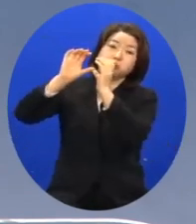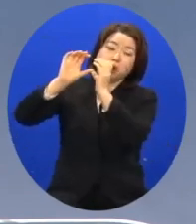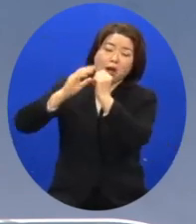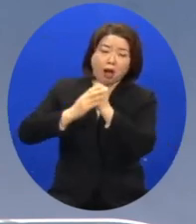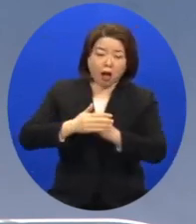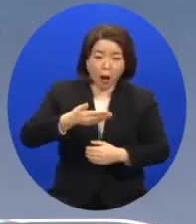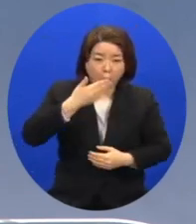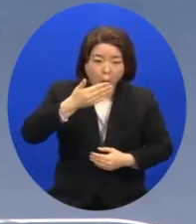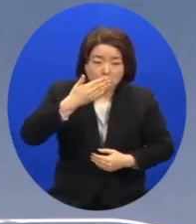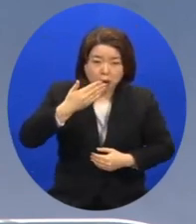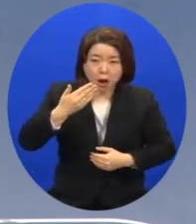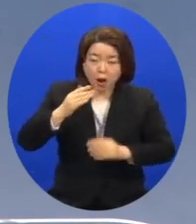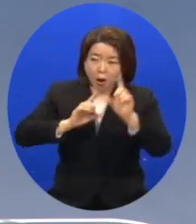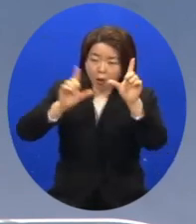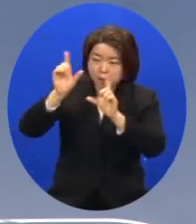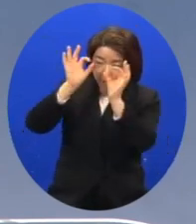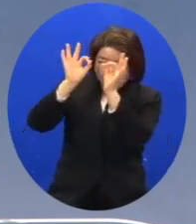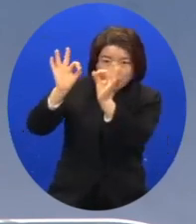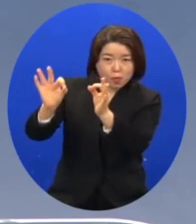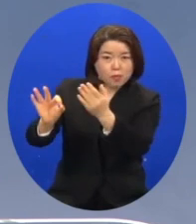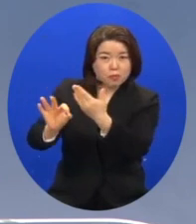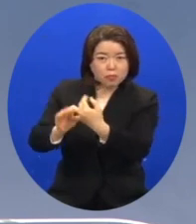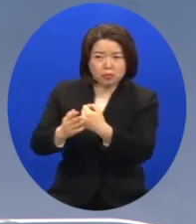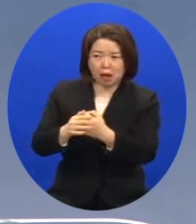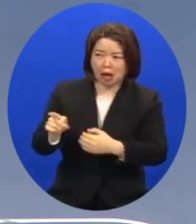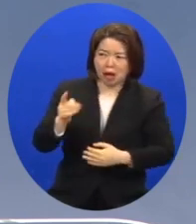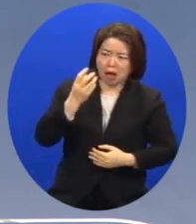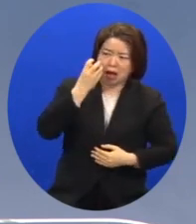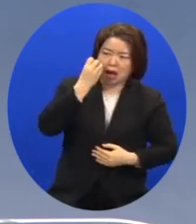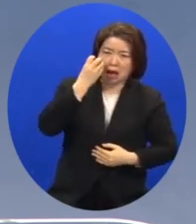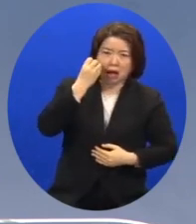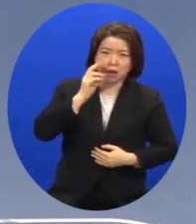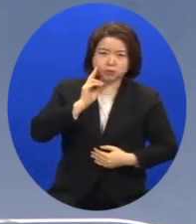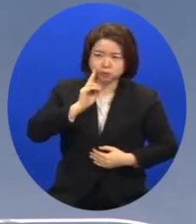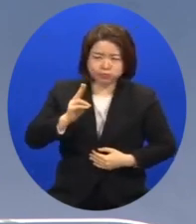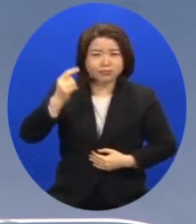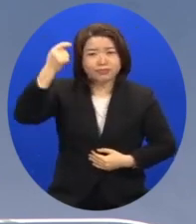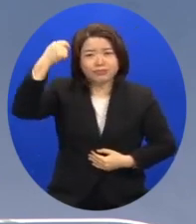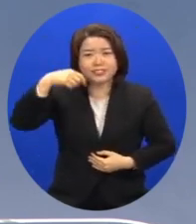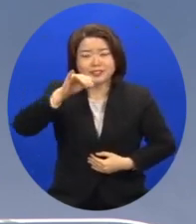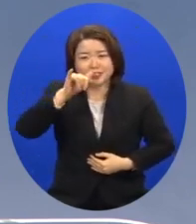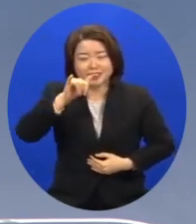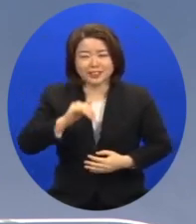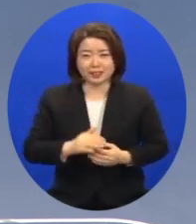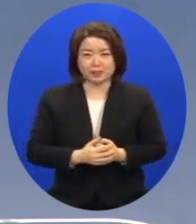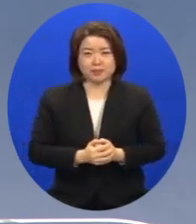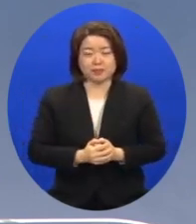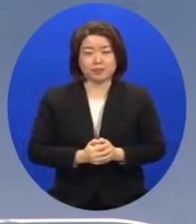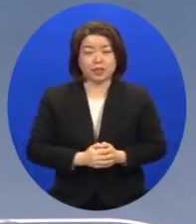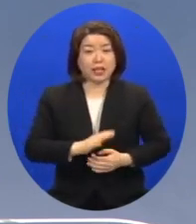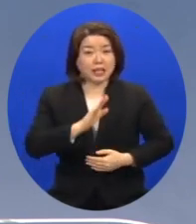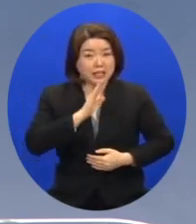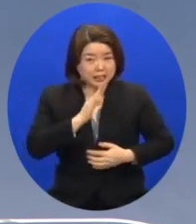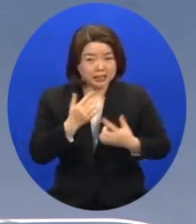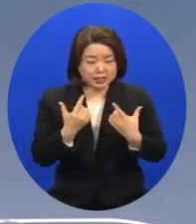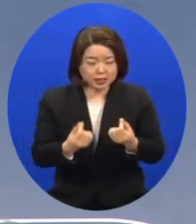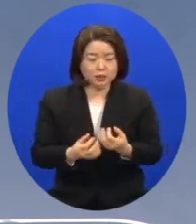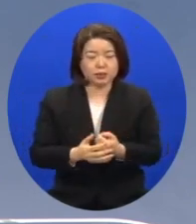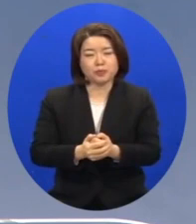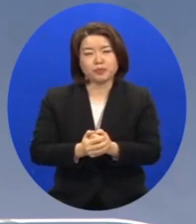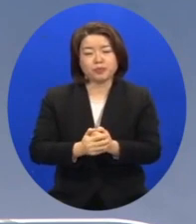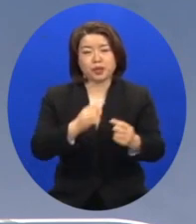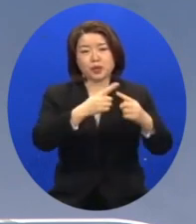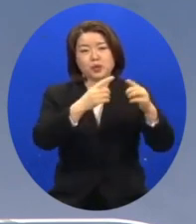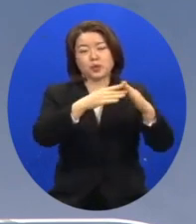식사 시간에 식사하는 사람을 보면 징그럽기도 하고 끔찍한 느낌이 들지요 근데 실제로 교회 안에